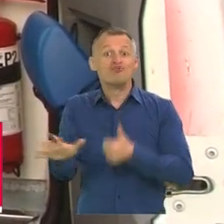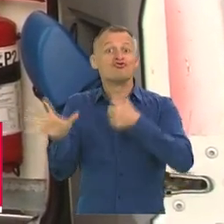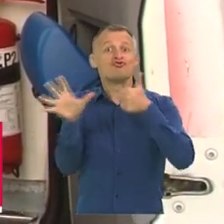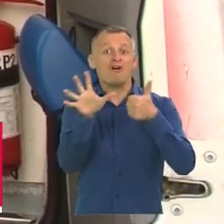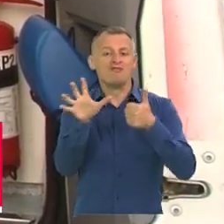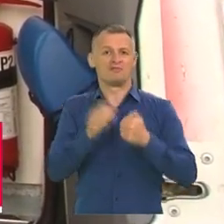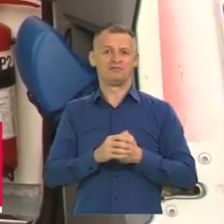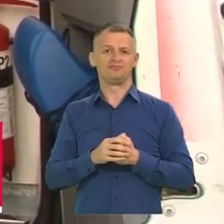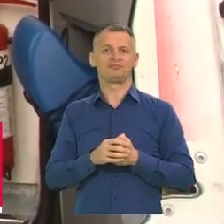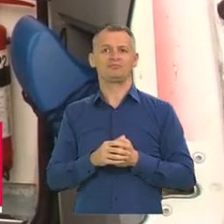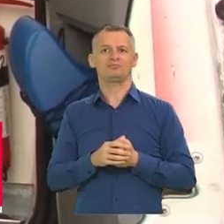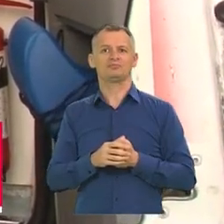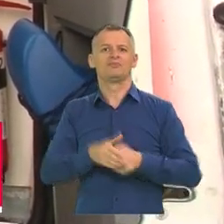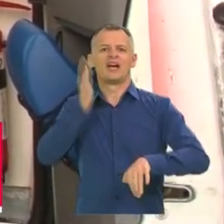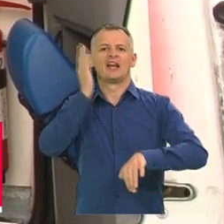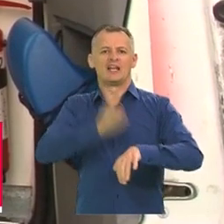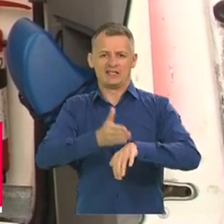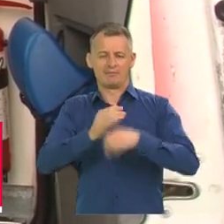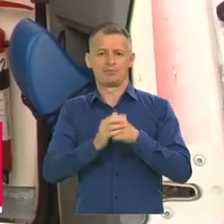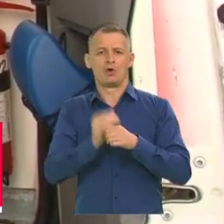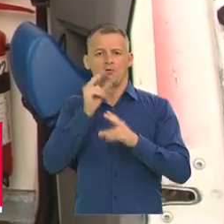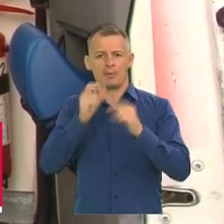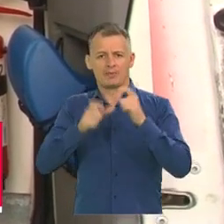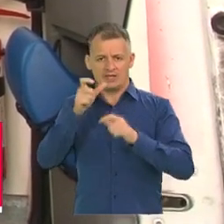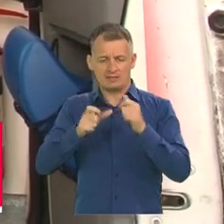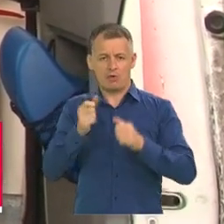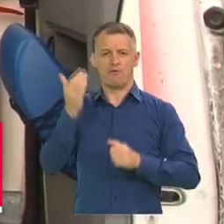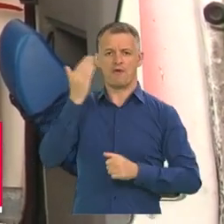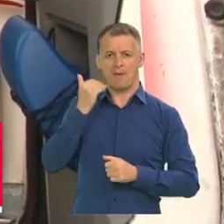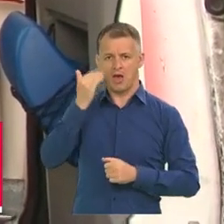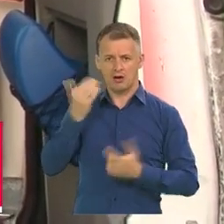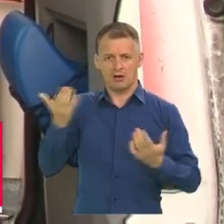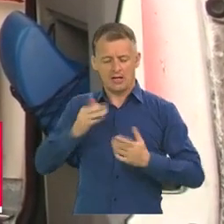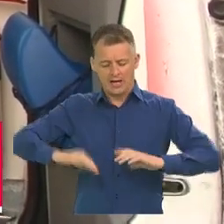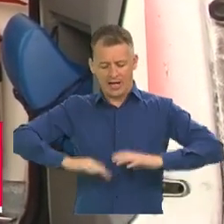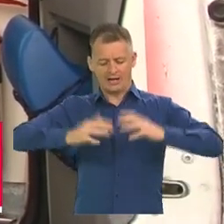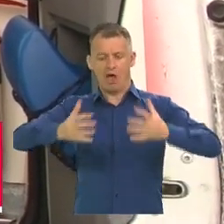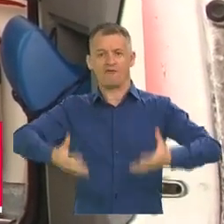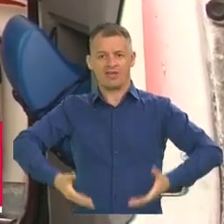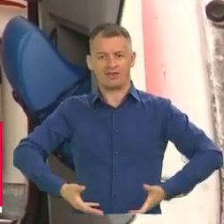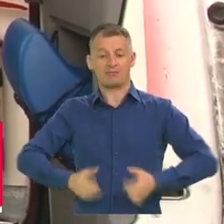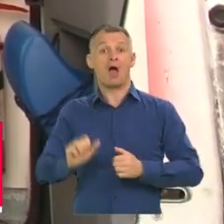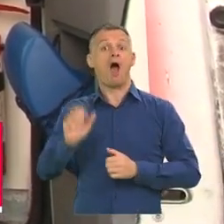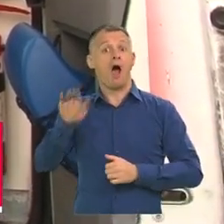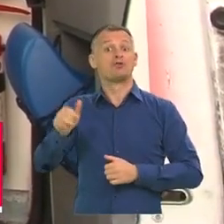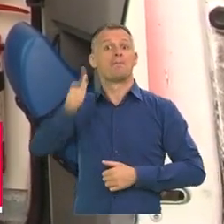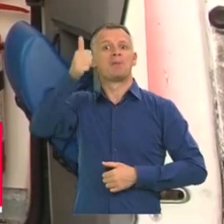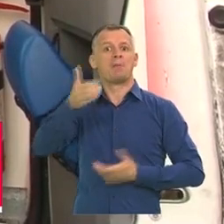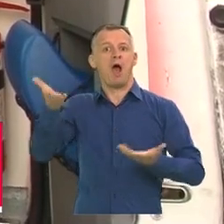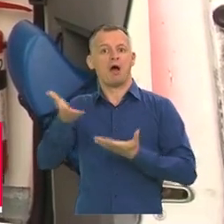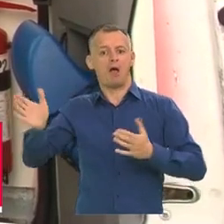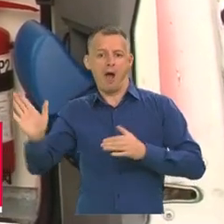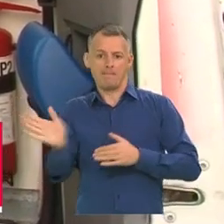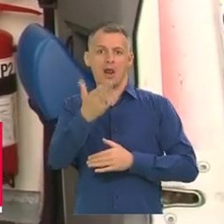au fost rănite. Este vorba de o doamnă care era și gravidă, a fost prima care a plecat cu o